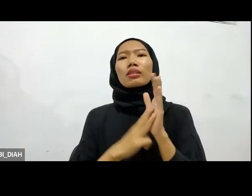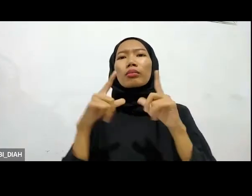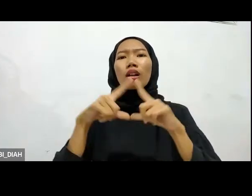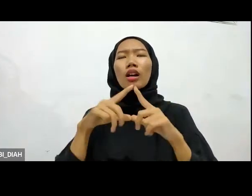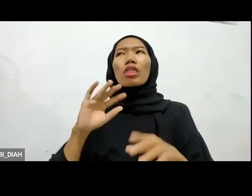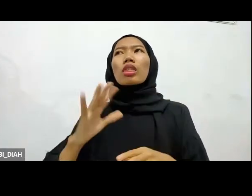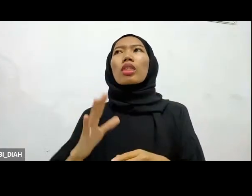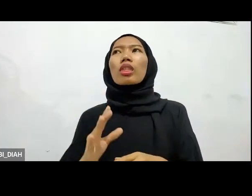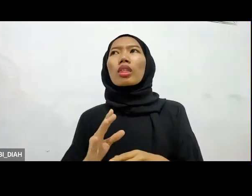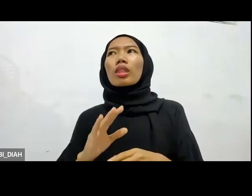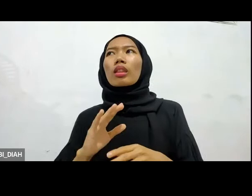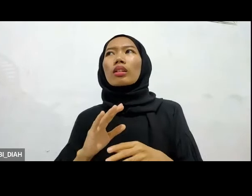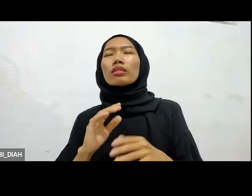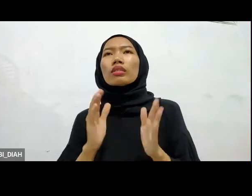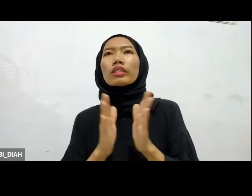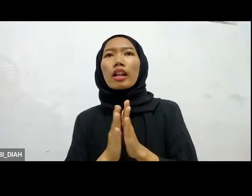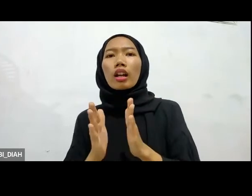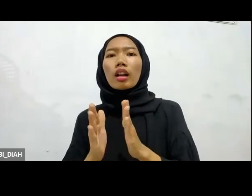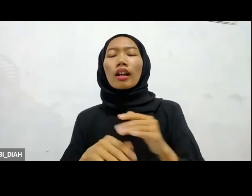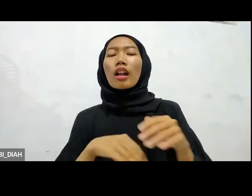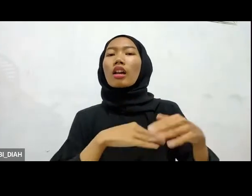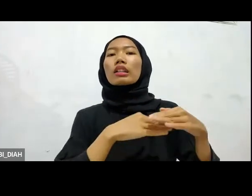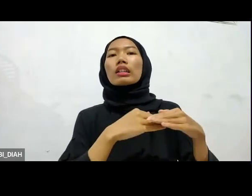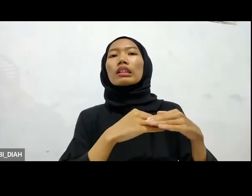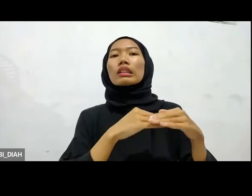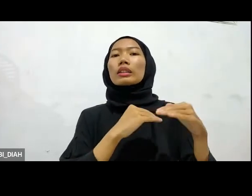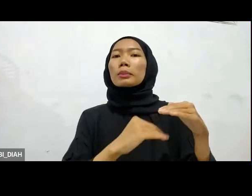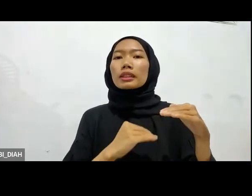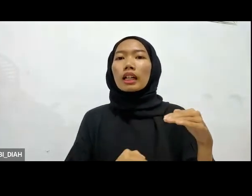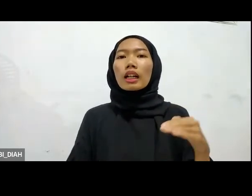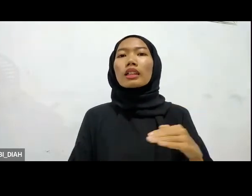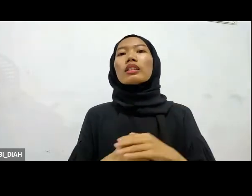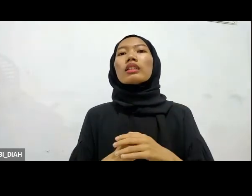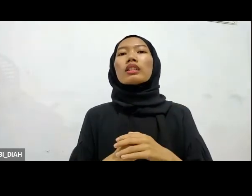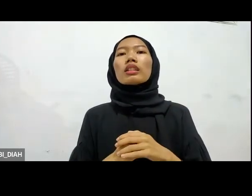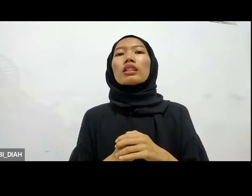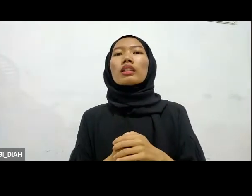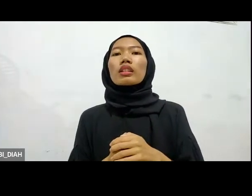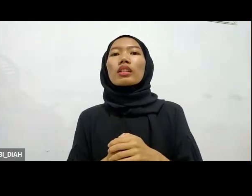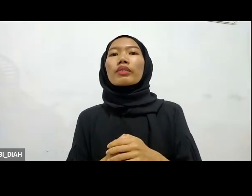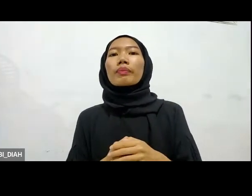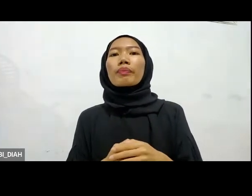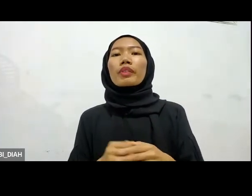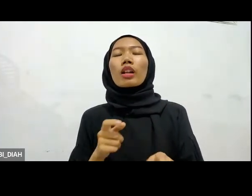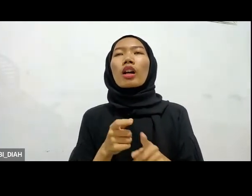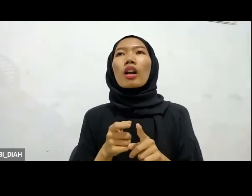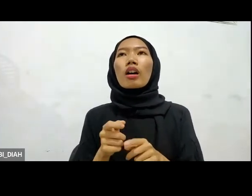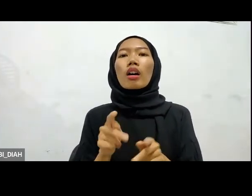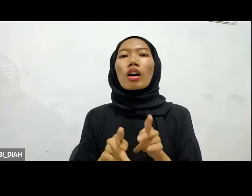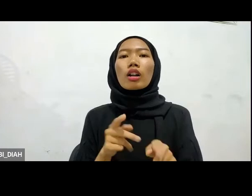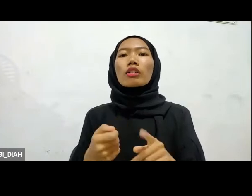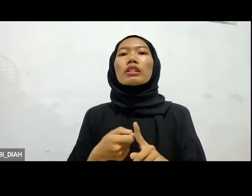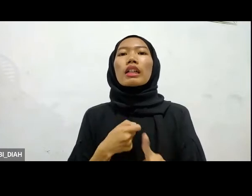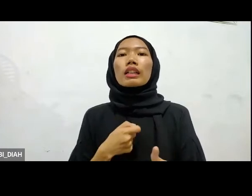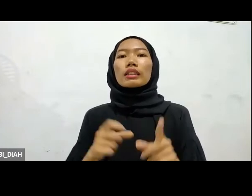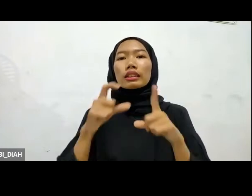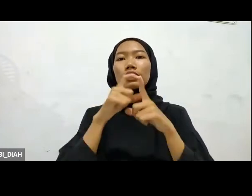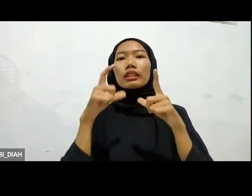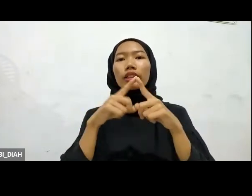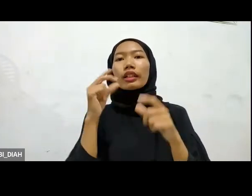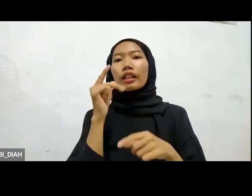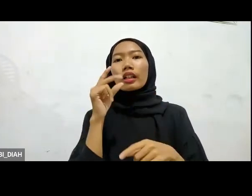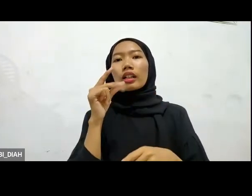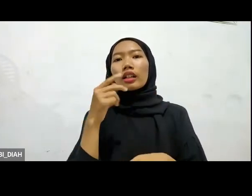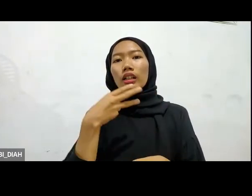lebih equitable dan lebih inklusif lagi. Tadi Darren mengusulkan ada 5 strategi gitu ya, dari Mas Eka bahkan ada 7